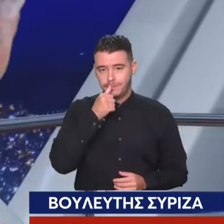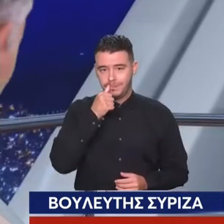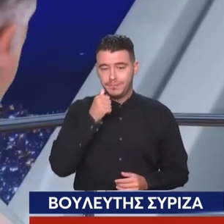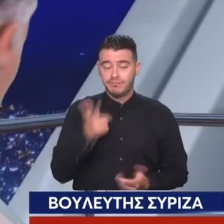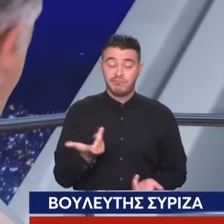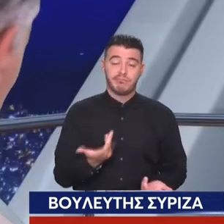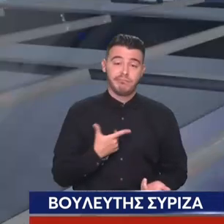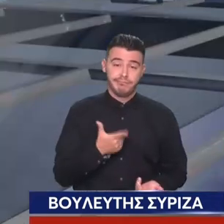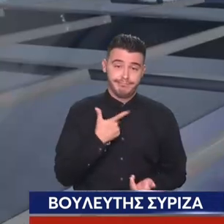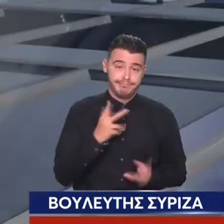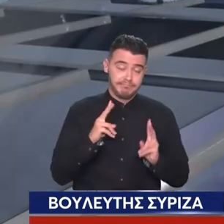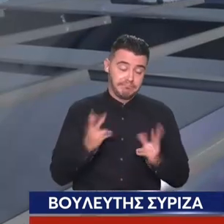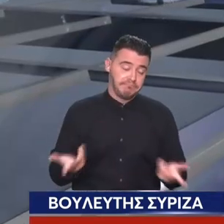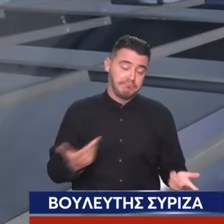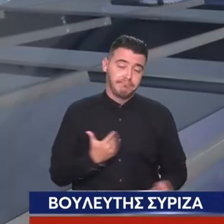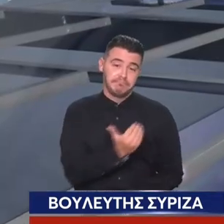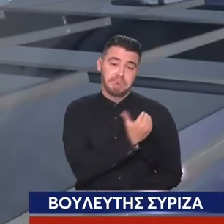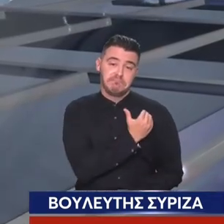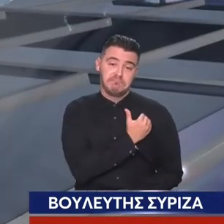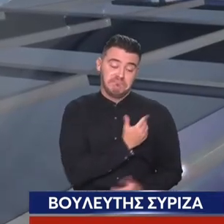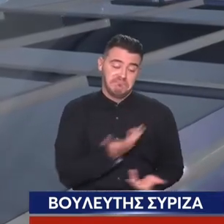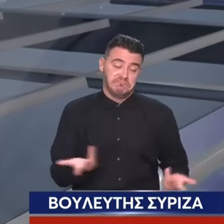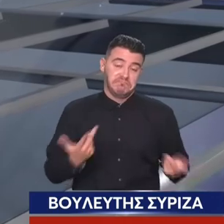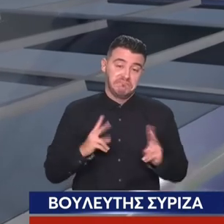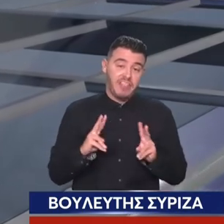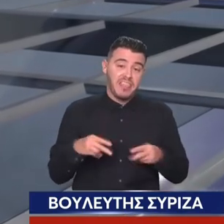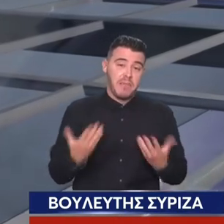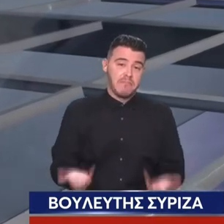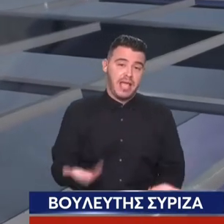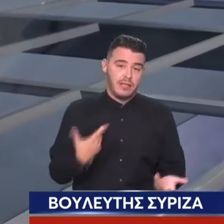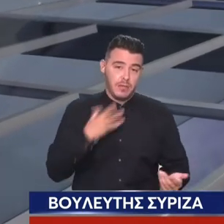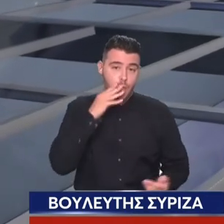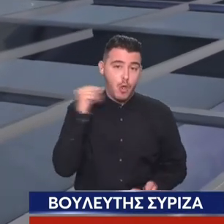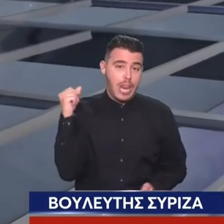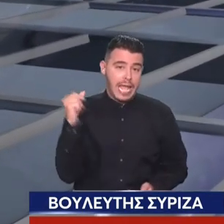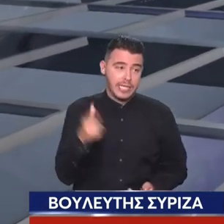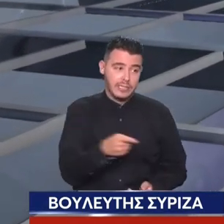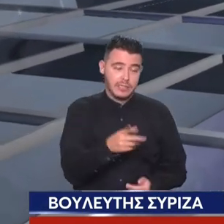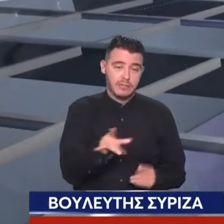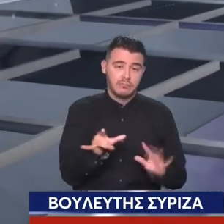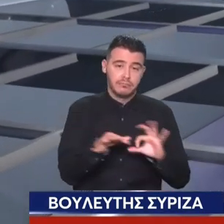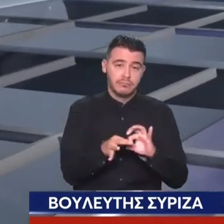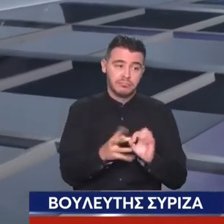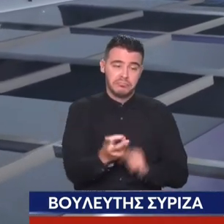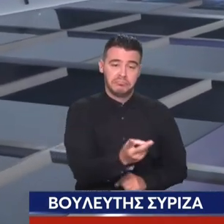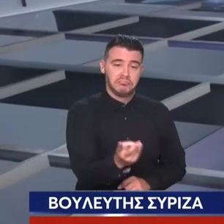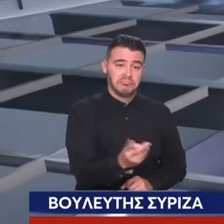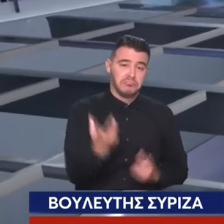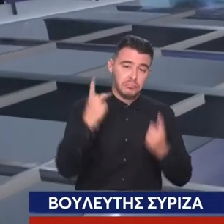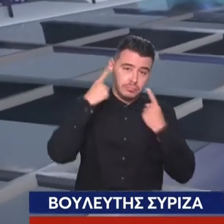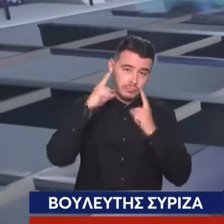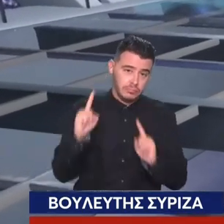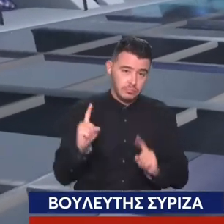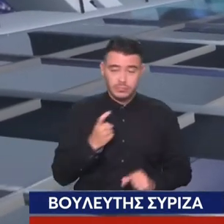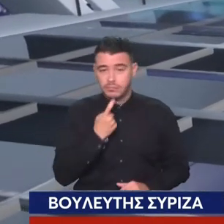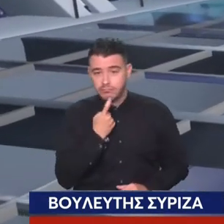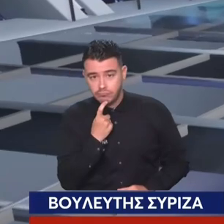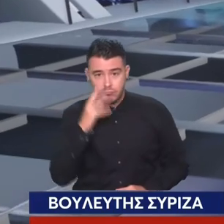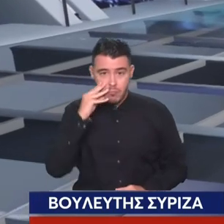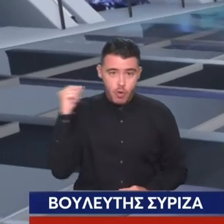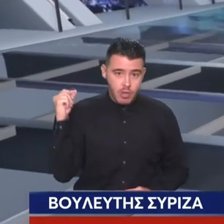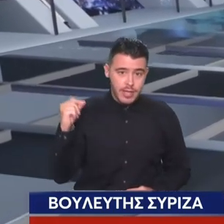λάθος άνθρωπο. Δεν μπορώ εγώ να πω τι ρόλο θα έχει ο Παύλος Πολάκης στην ΕΠΑΒΡΙ, αν ο Στέφανος είναι. Όχι και σήμερα, δηλαδή τον κατηγορεί